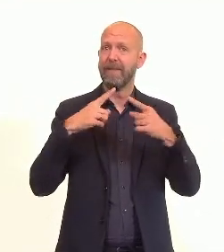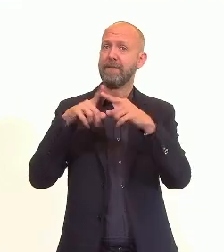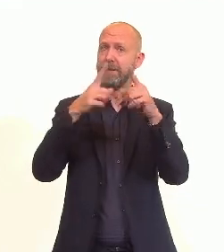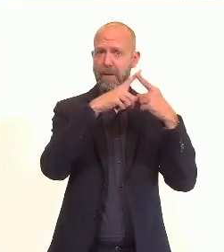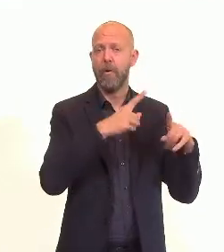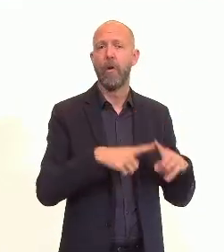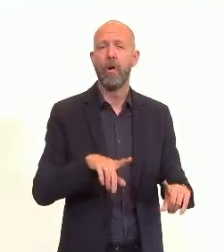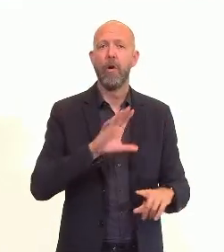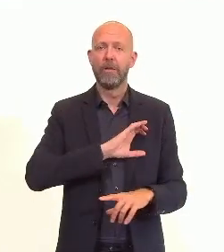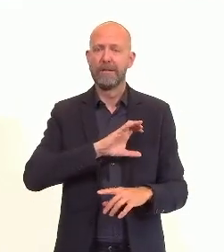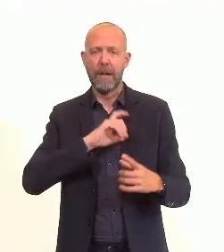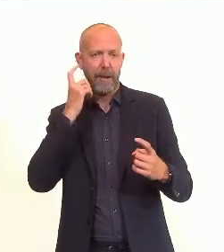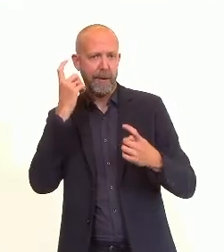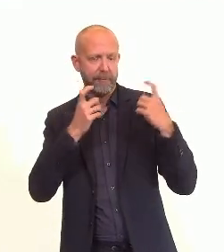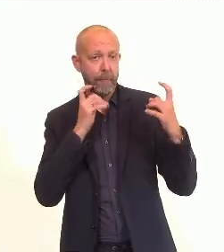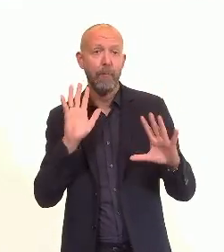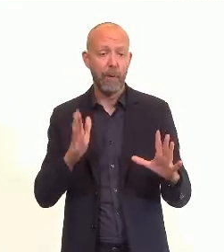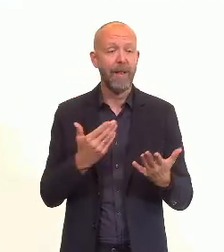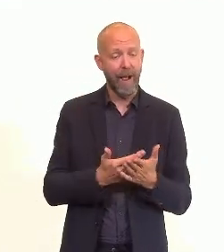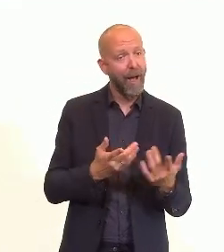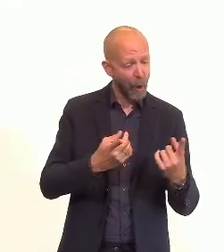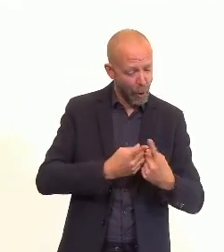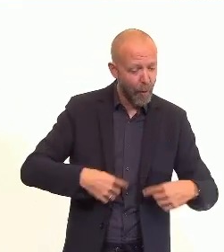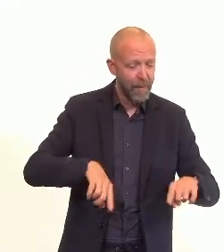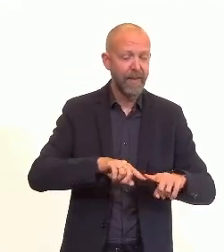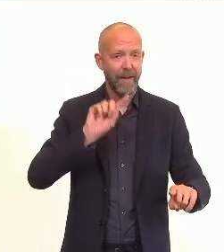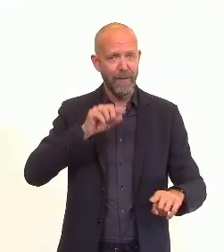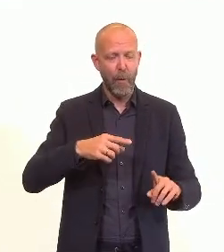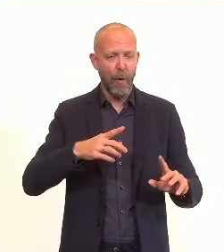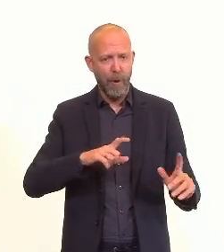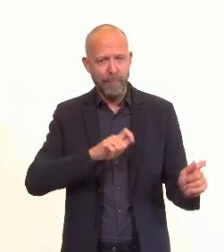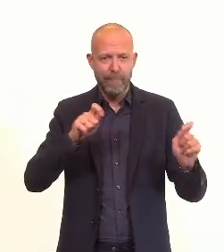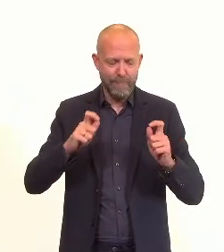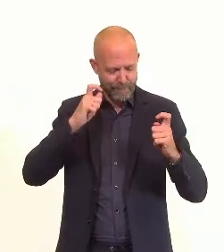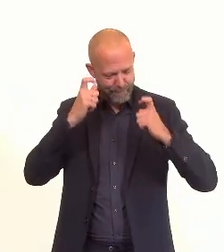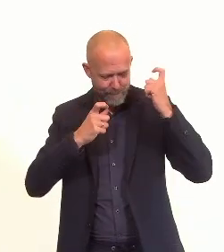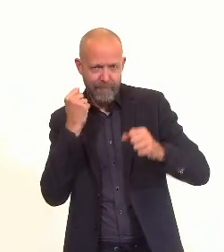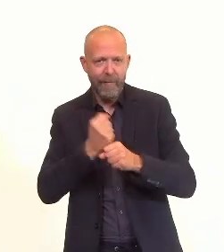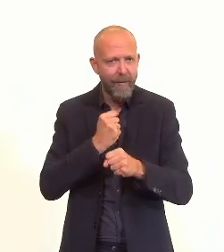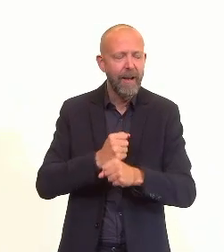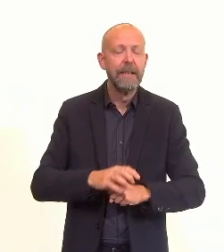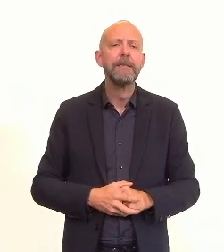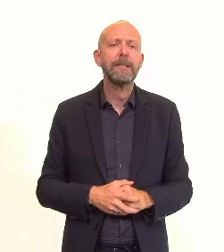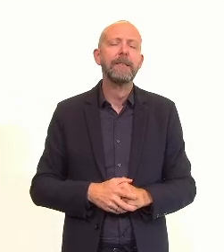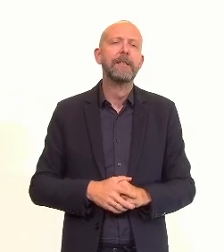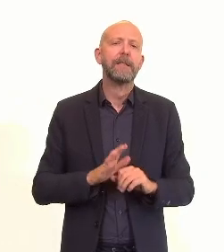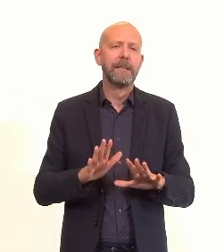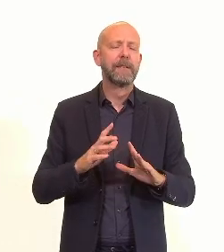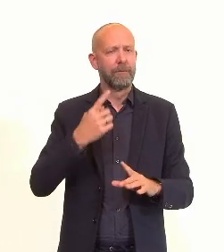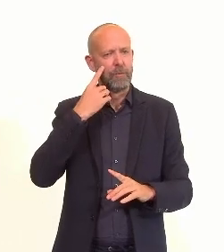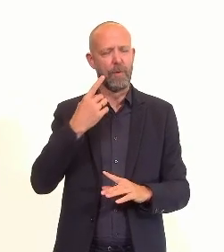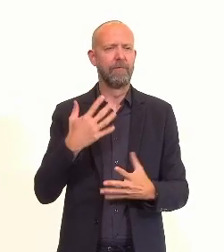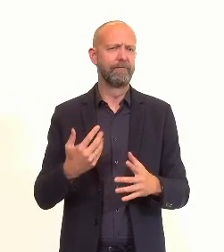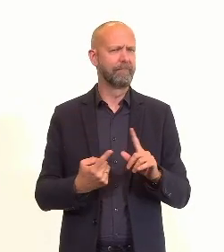Donc les comités vont peut-être devoir se retravailler. Et puis, ce qui, je crois, est important, c'est